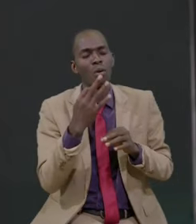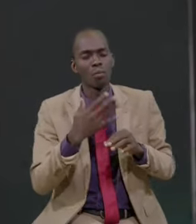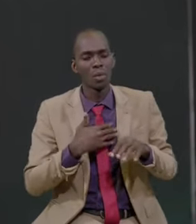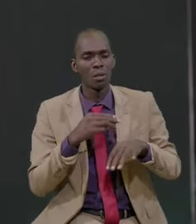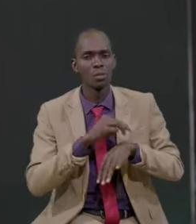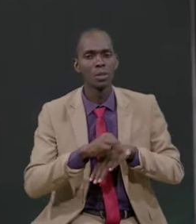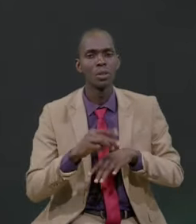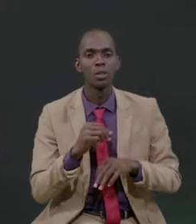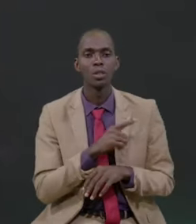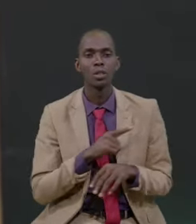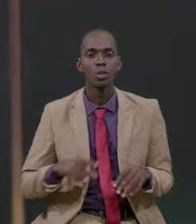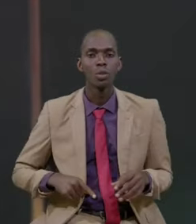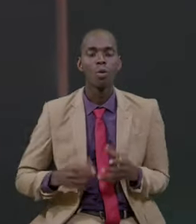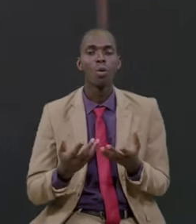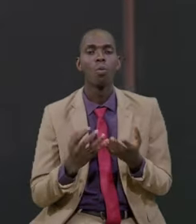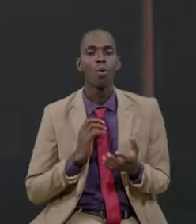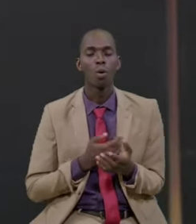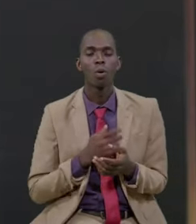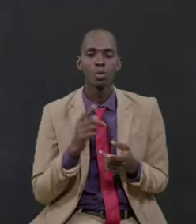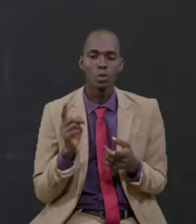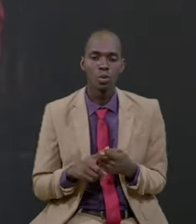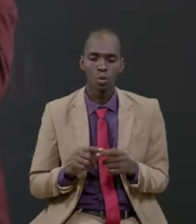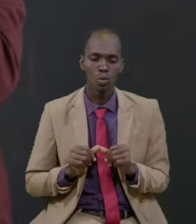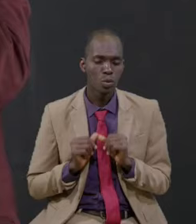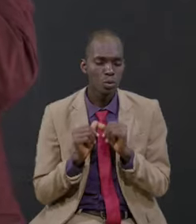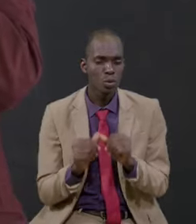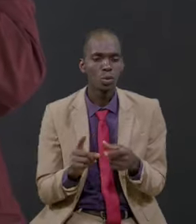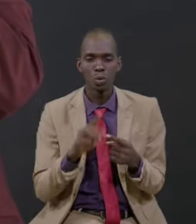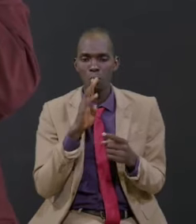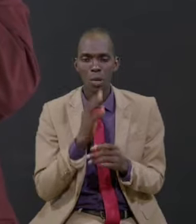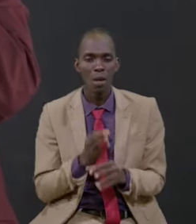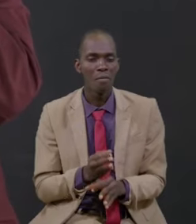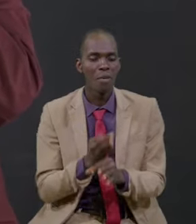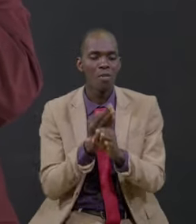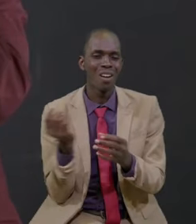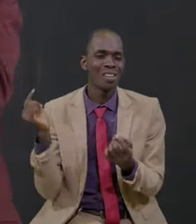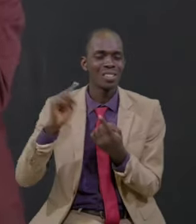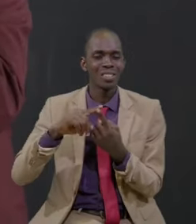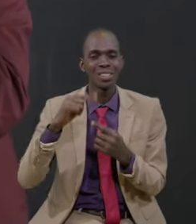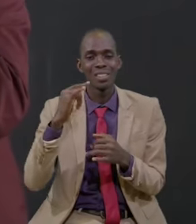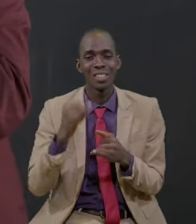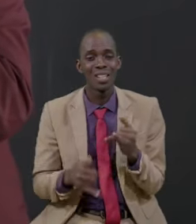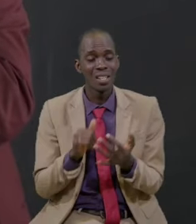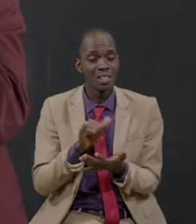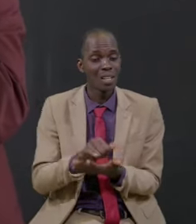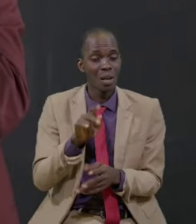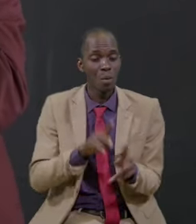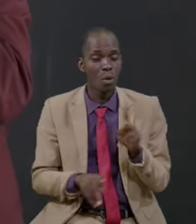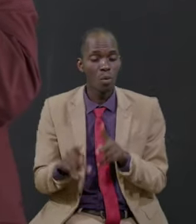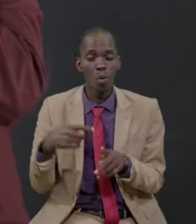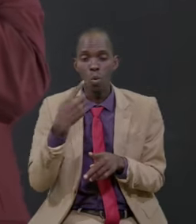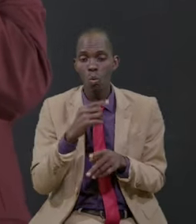nous demeurons fidèles jusqu'à la fin, pour que ceux qui travaillent avec toi, ceux